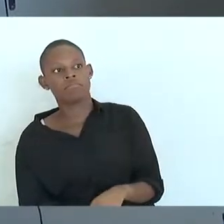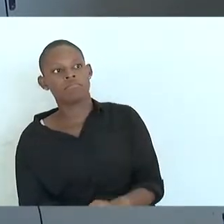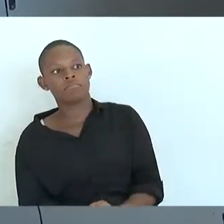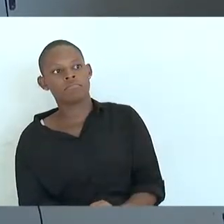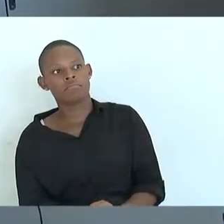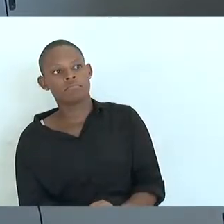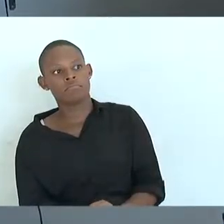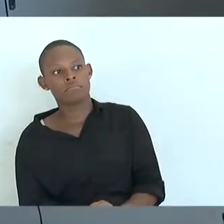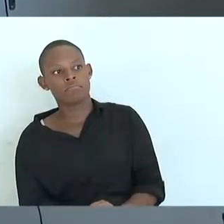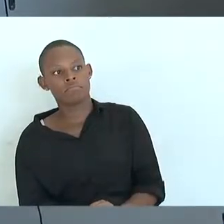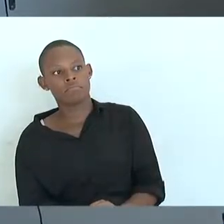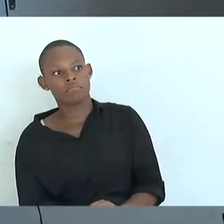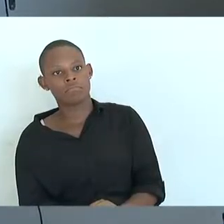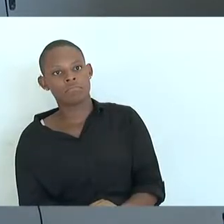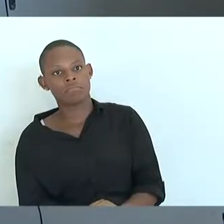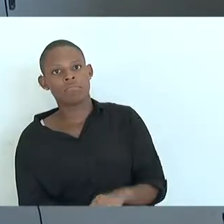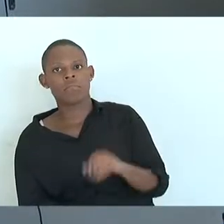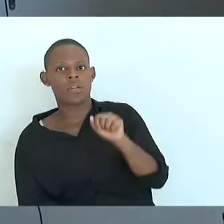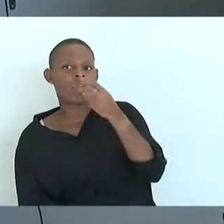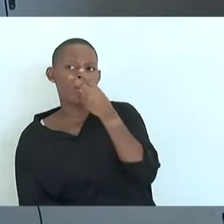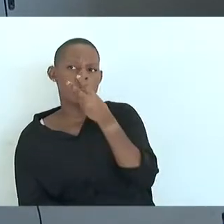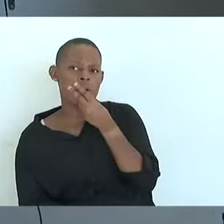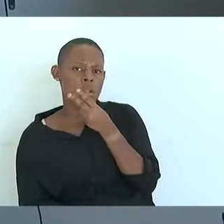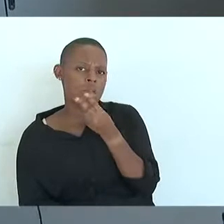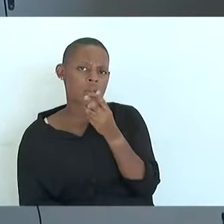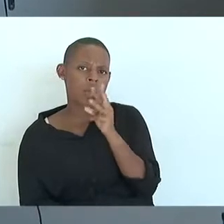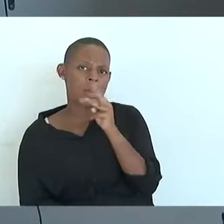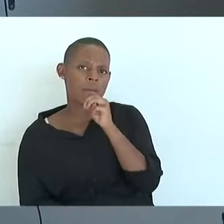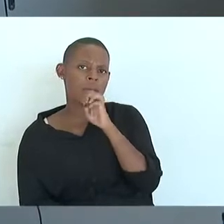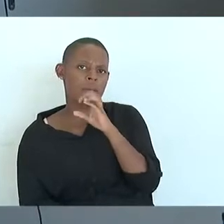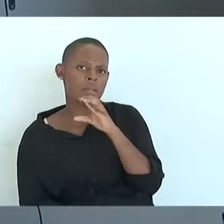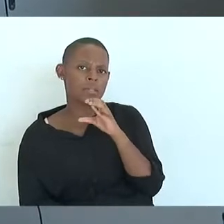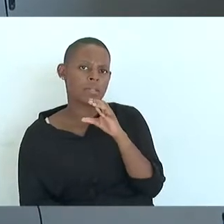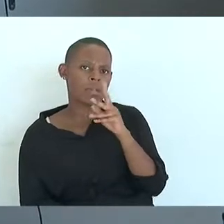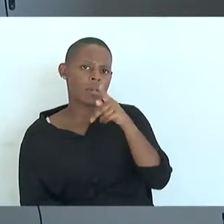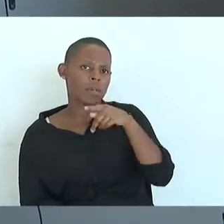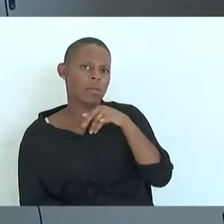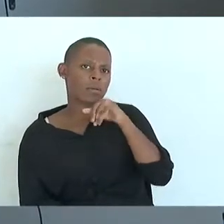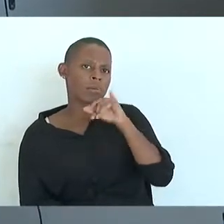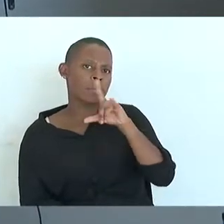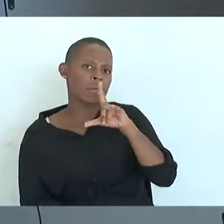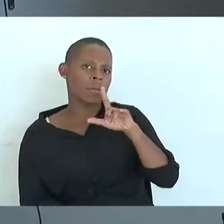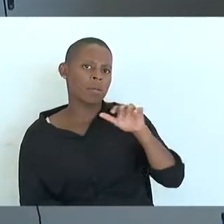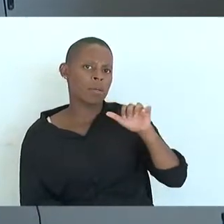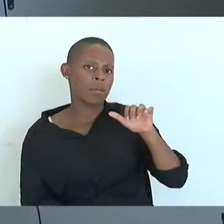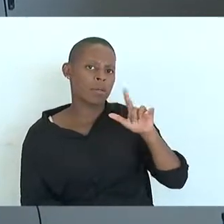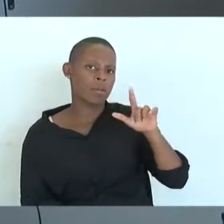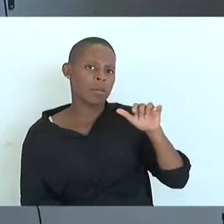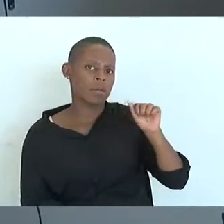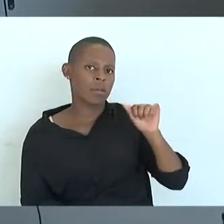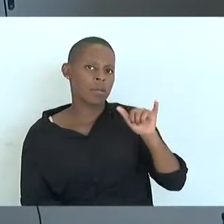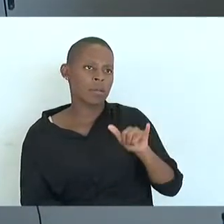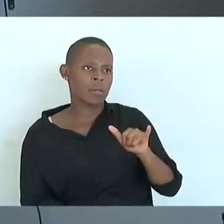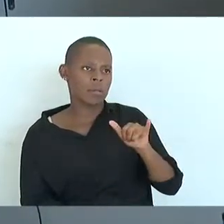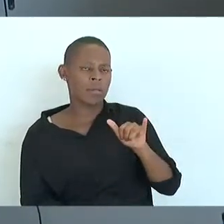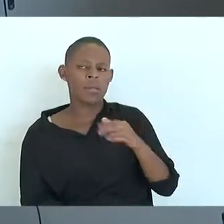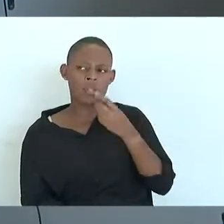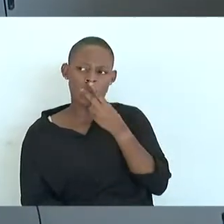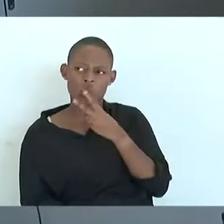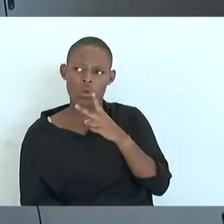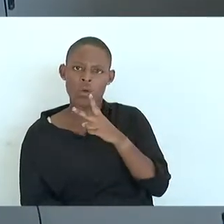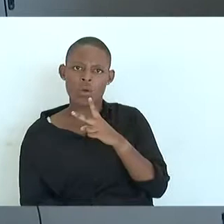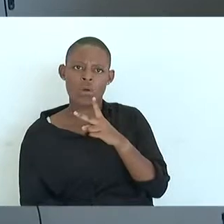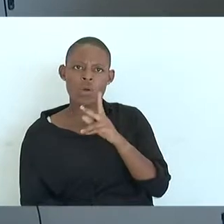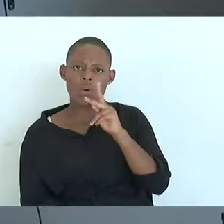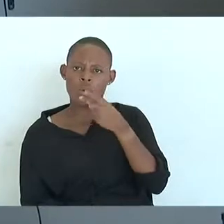Ndimbonile pha umphathiswa uMEC uPilay, ndimbonile pha futhi no mama